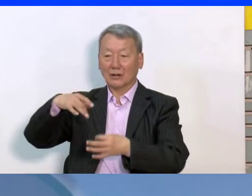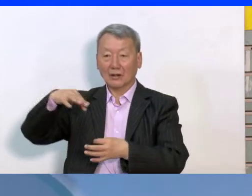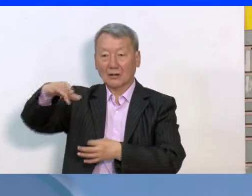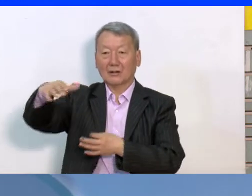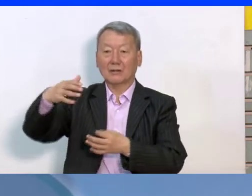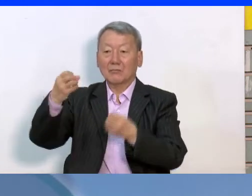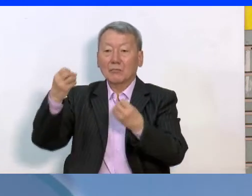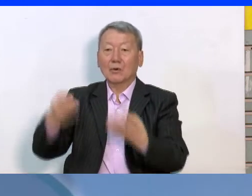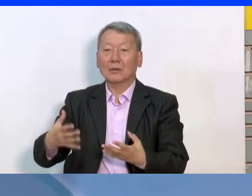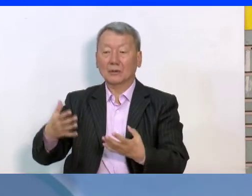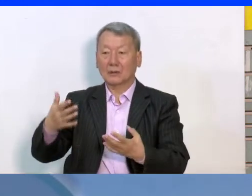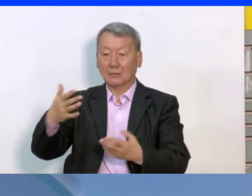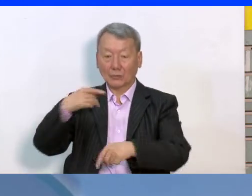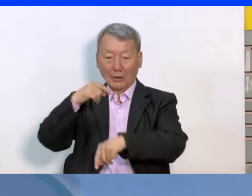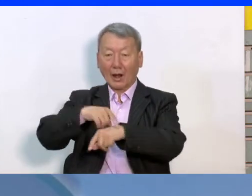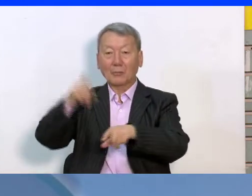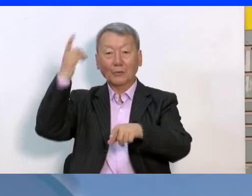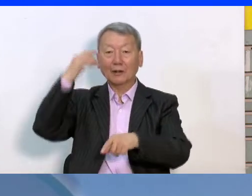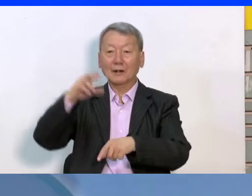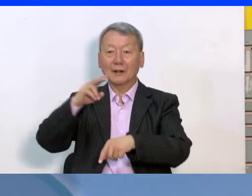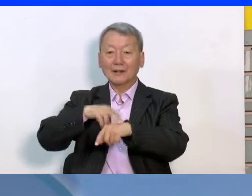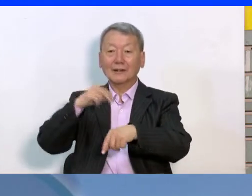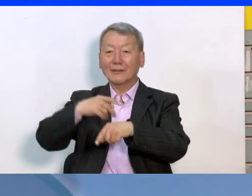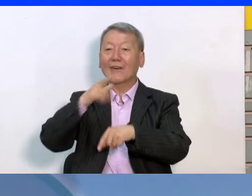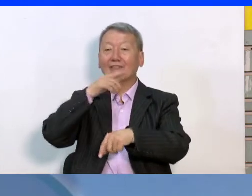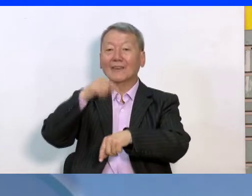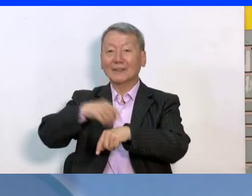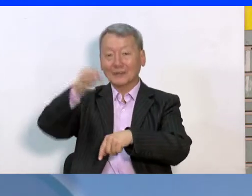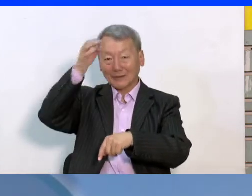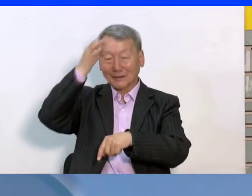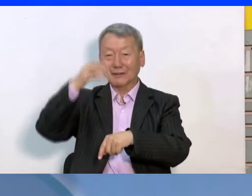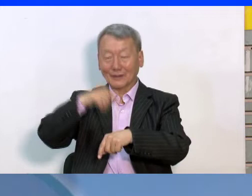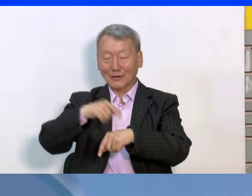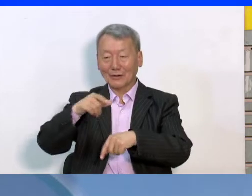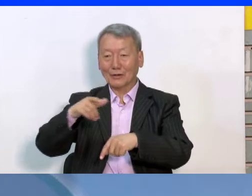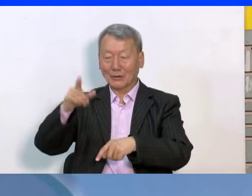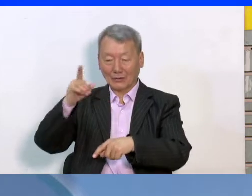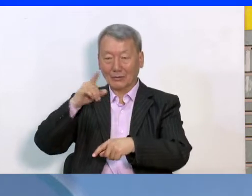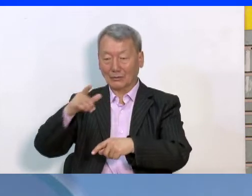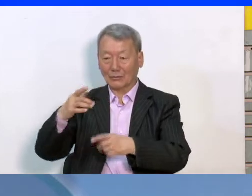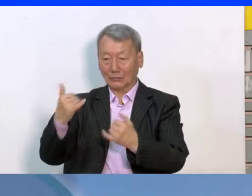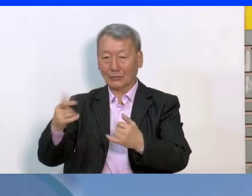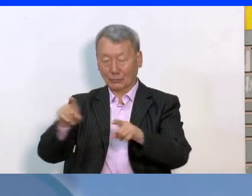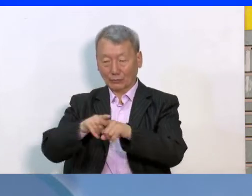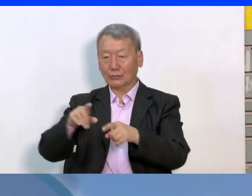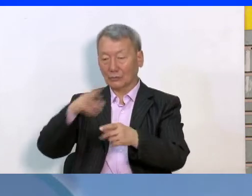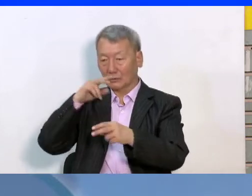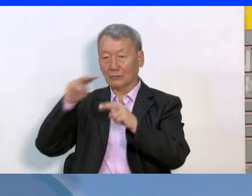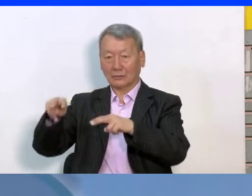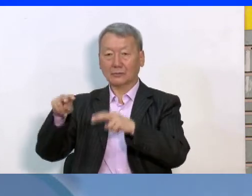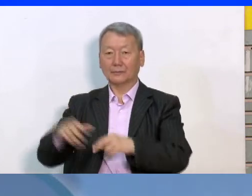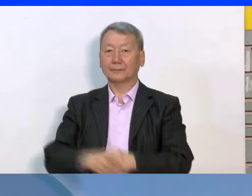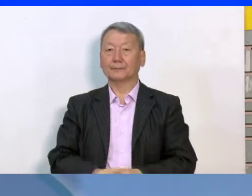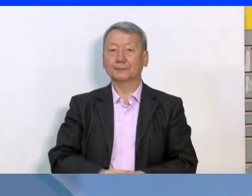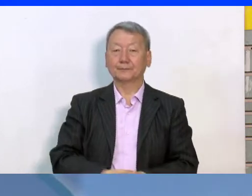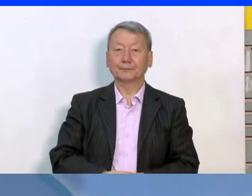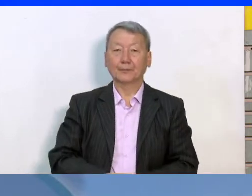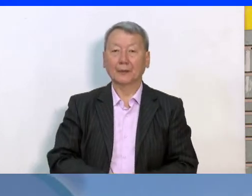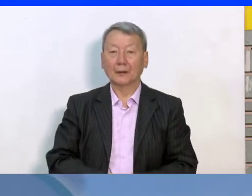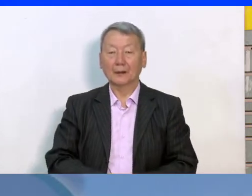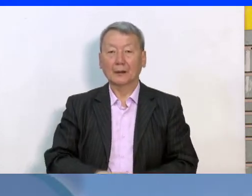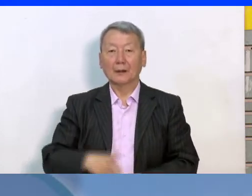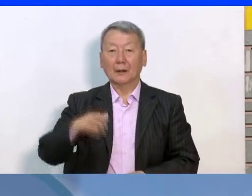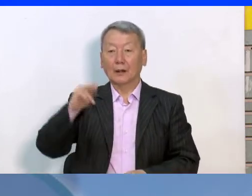баягы коменданттык саат дегендей убакыт жок, бирок ал дүкөндөргө ошондой чектөө коюлган. Рахмат. Чоң